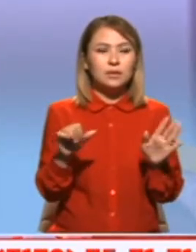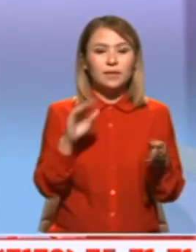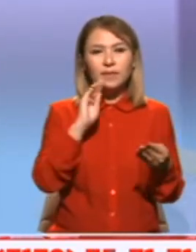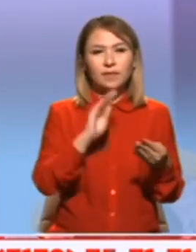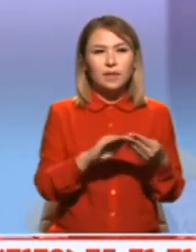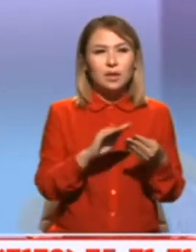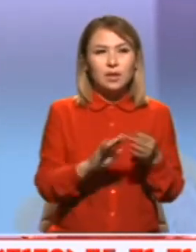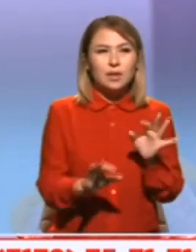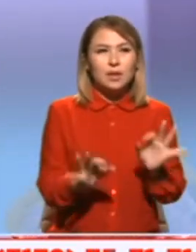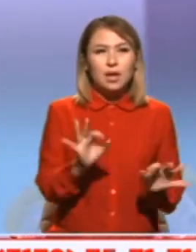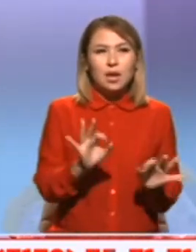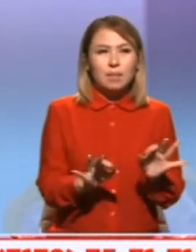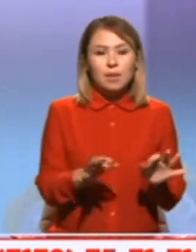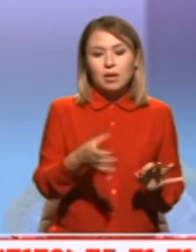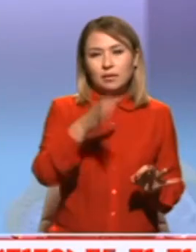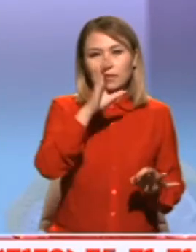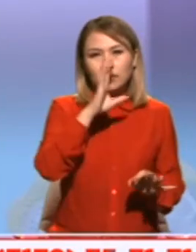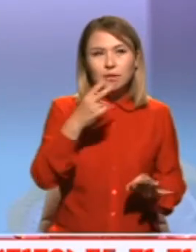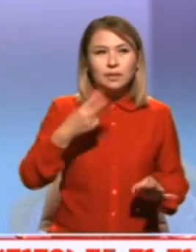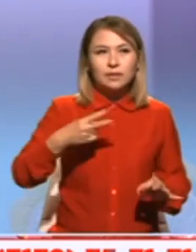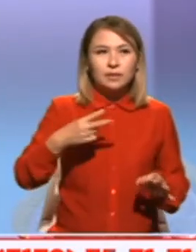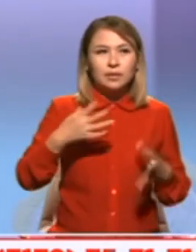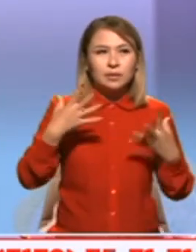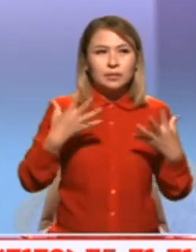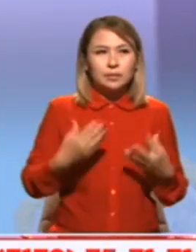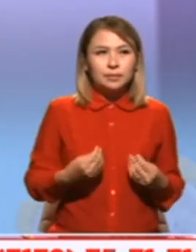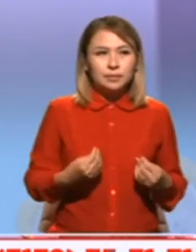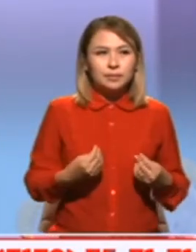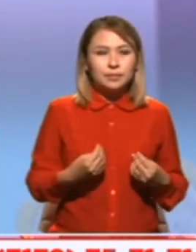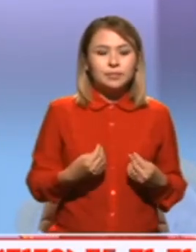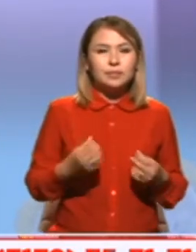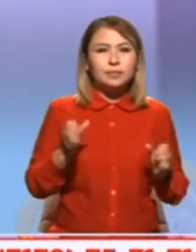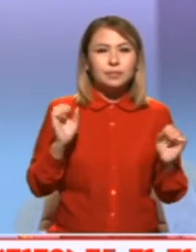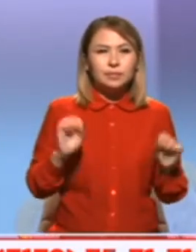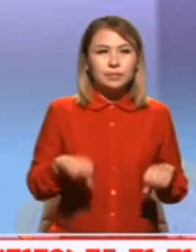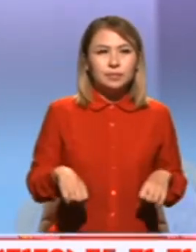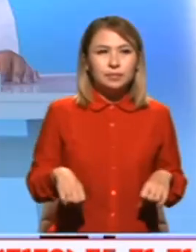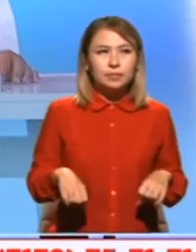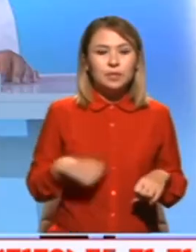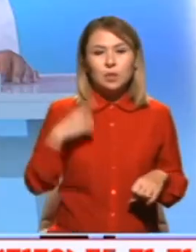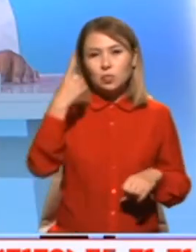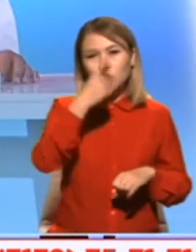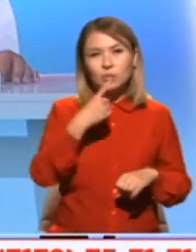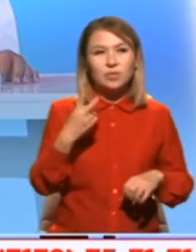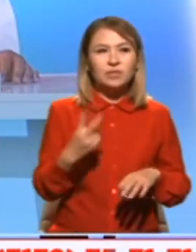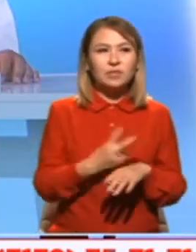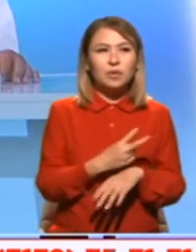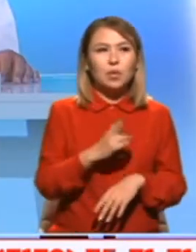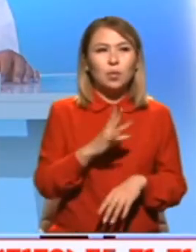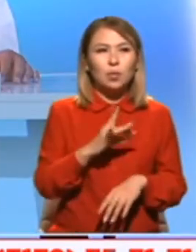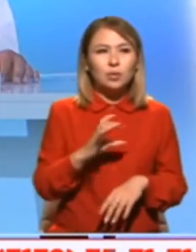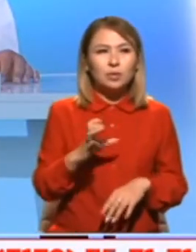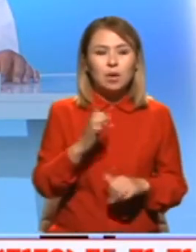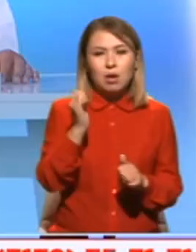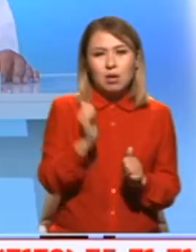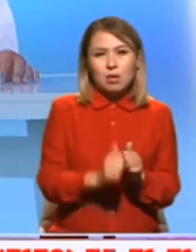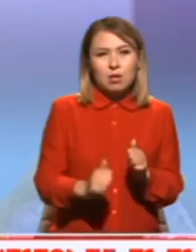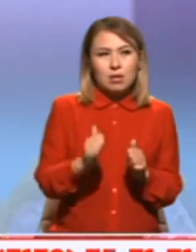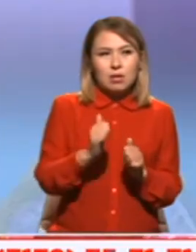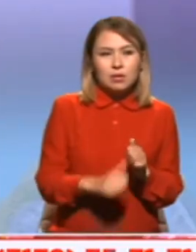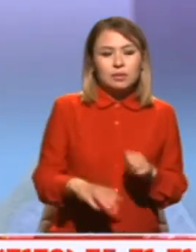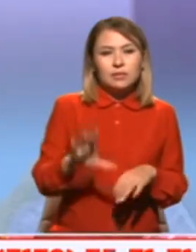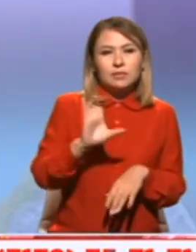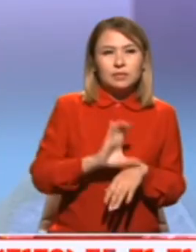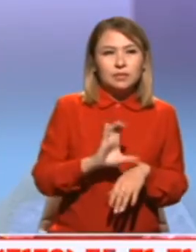су қабылдайтын болсаңыз, 20 күн, 1 ай аралығында сілтілі су қабылдасаңыз болады. Яғни жылына 2 рет сондай курс алсаңыз болады. Ал күнделікті